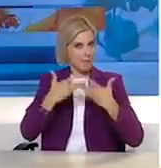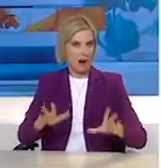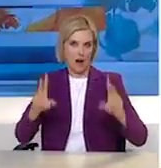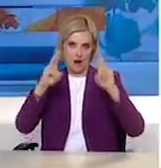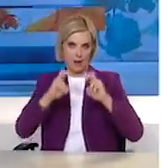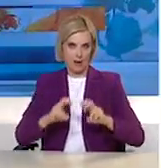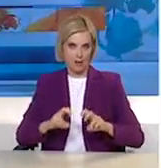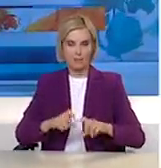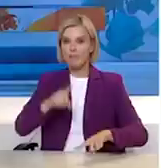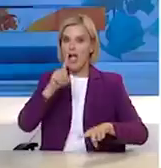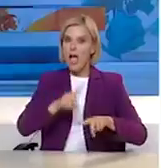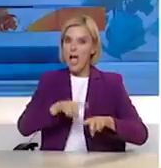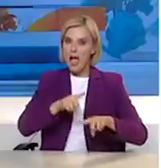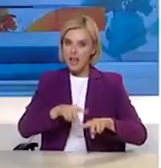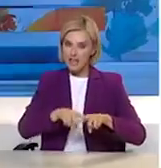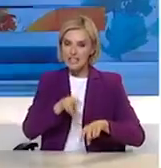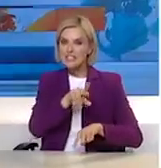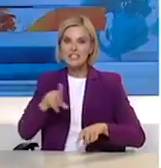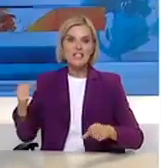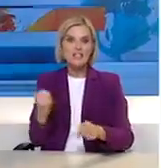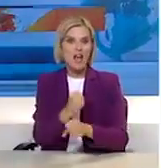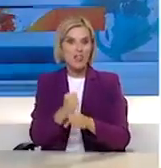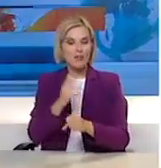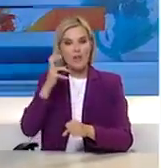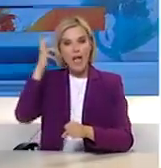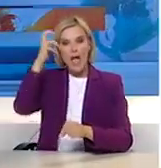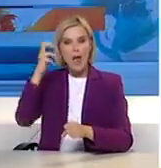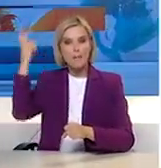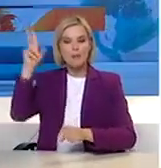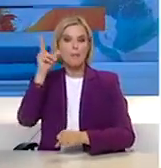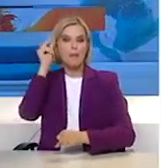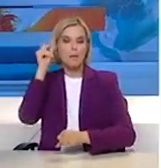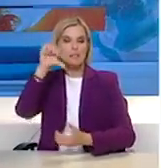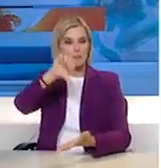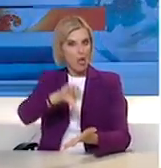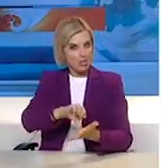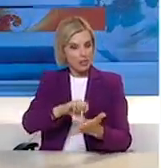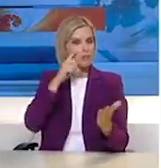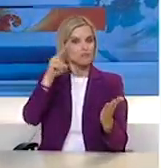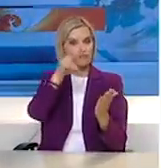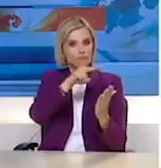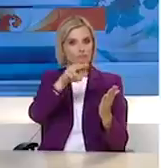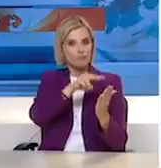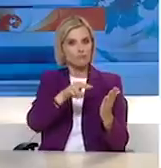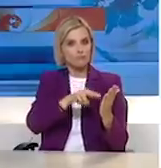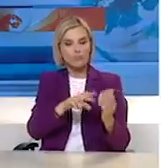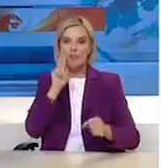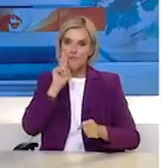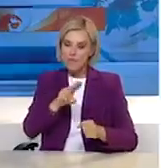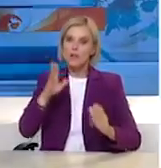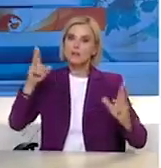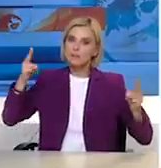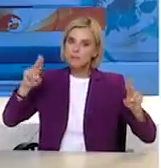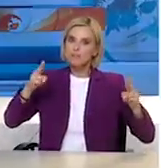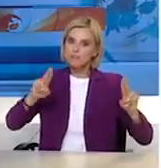Ελληνική μελέτη από συναδέλφους πανεπιστημιακούς του Εθνικού και Καποδιστριακού Πανεπιστημίου Αθηνών έδειξε σημαντική έκπτωση των νοσφαιρετικών λειτουργιών